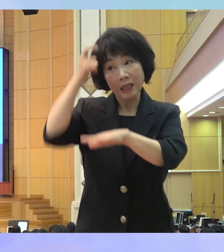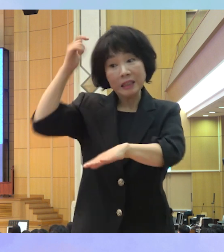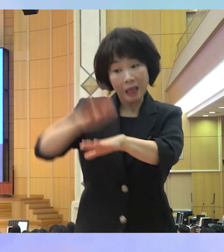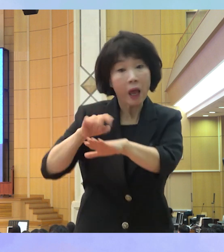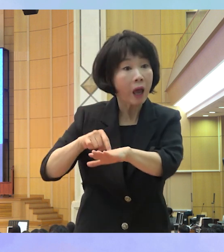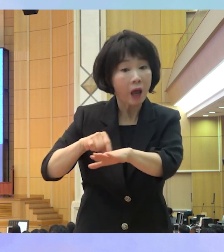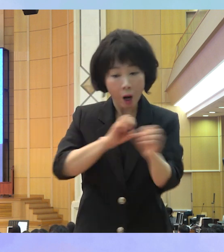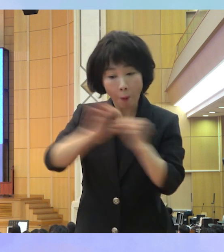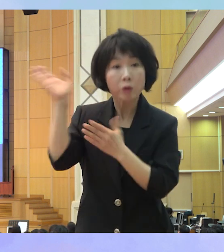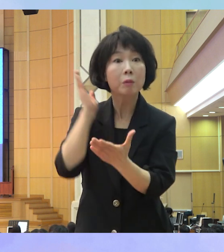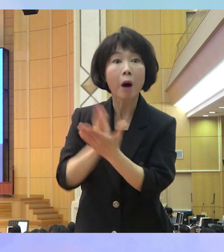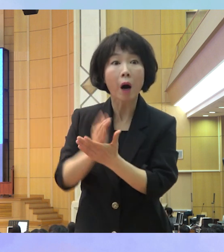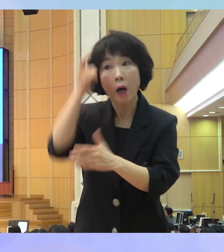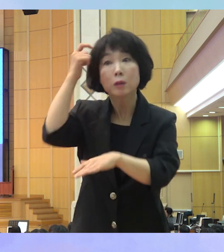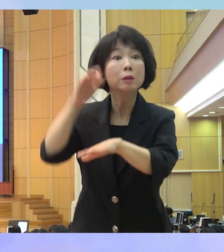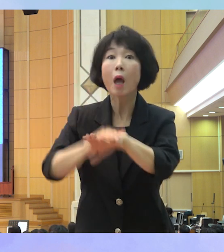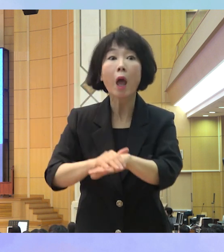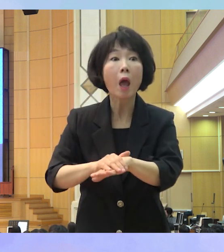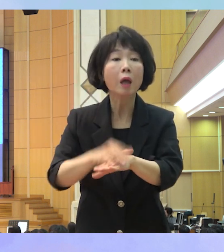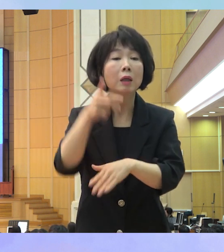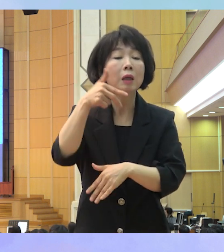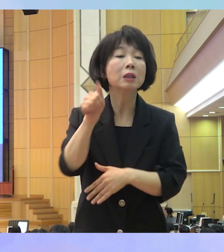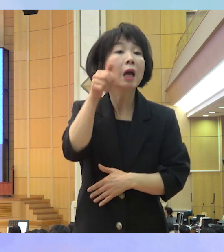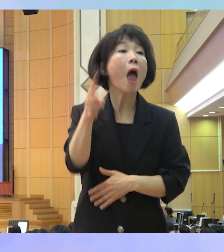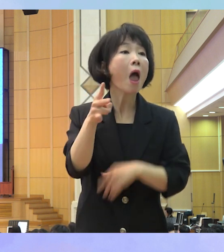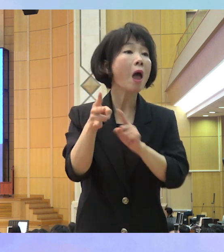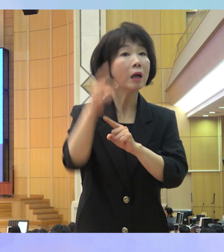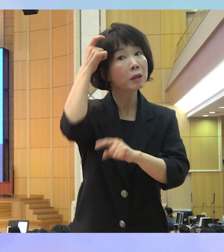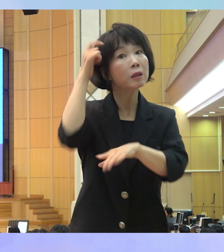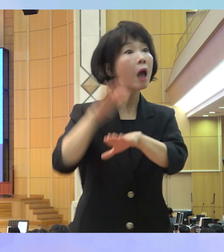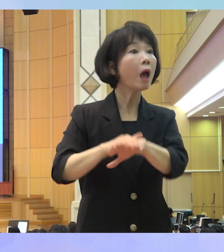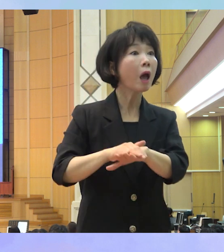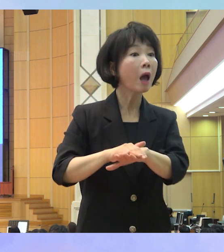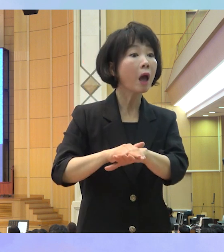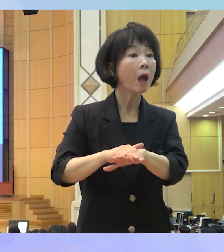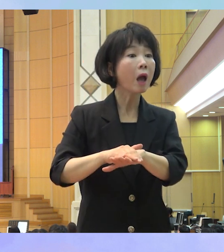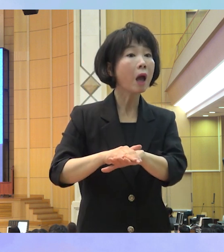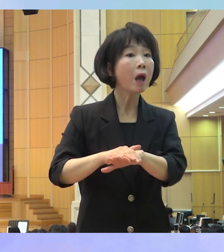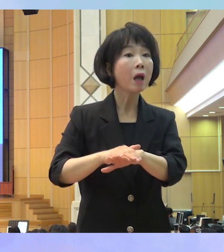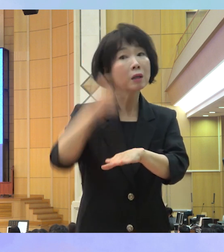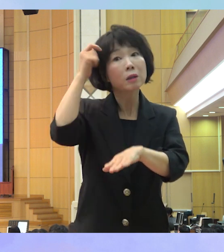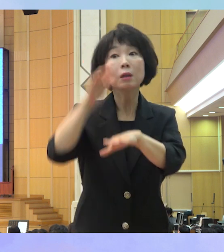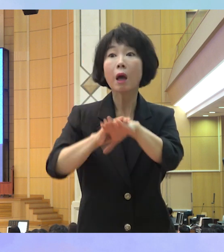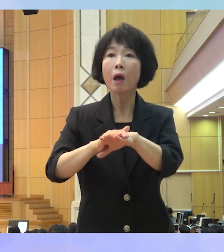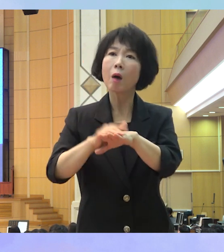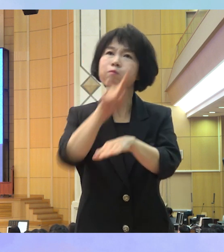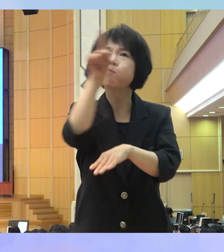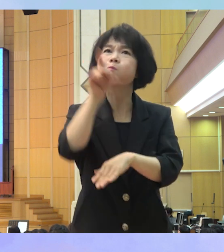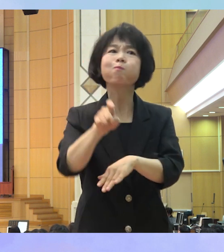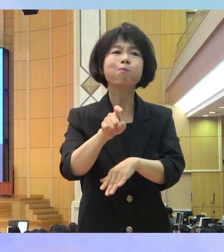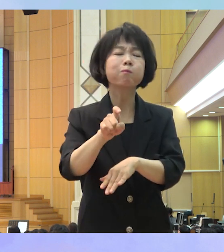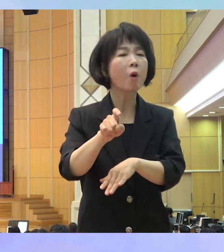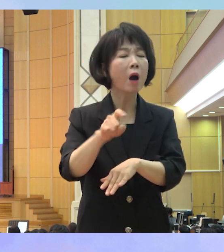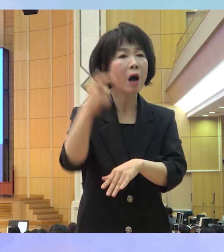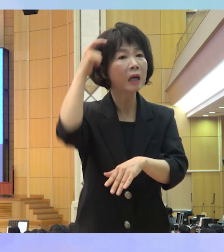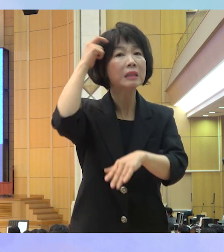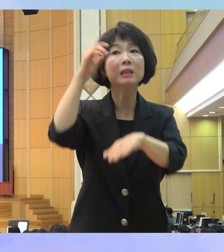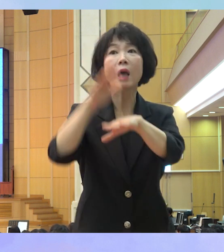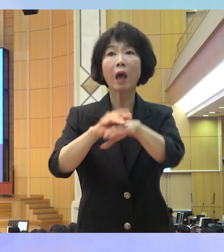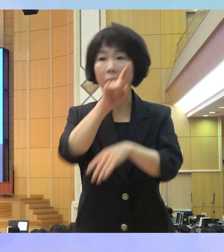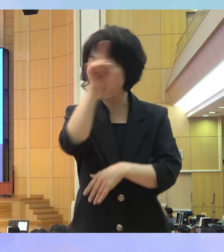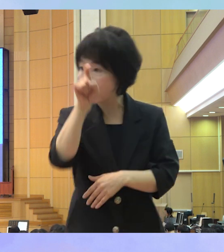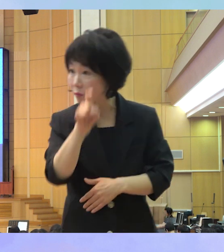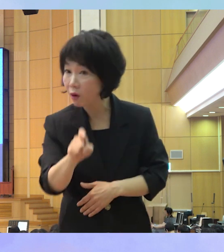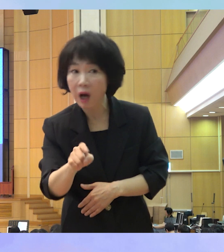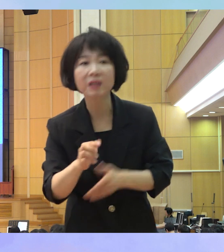대해서 얘기를 하고 있어요. 그러면 여러분, 지혜는 명사입니다. 지혜하다 이런 건 없어요. 그냥